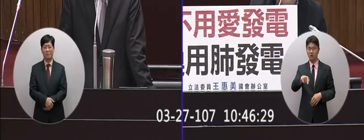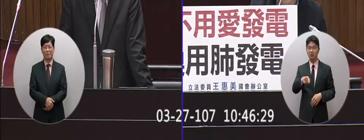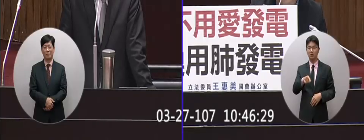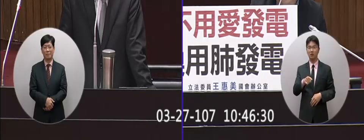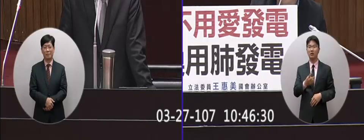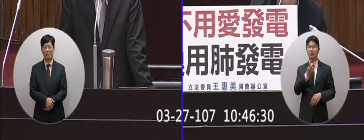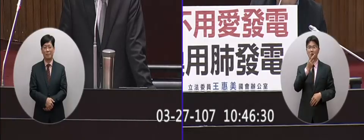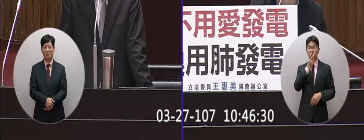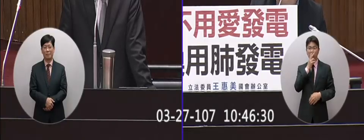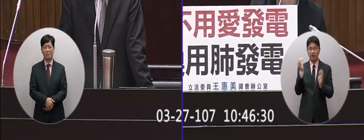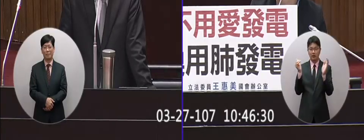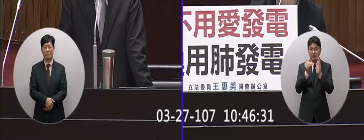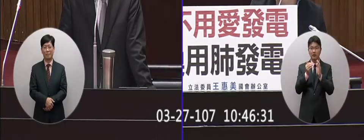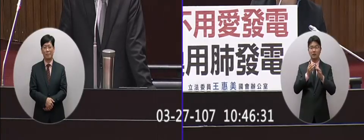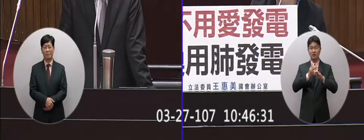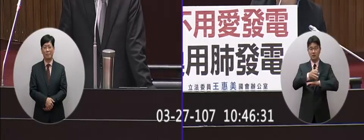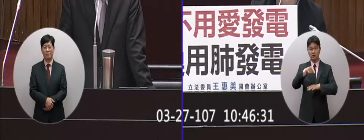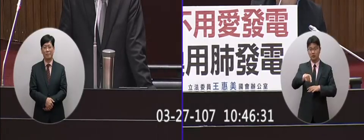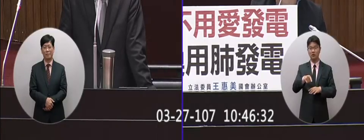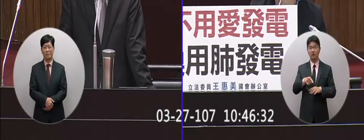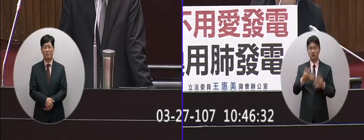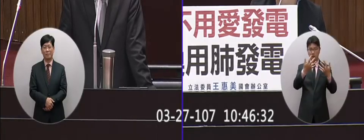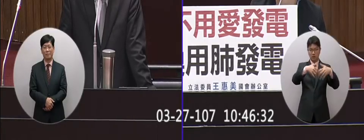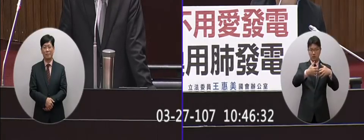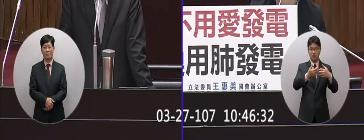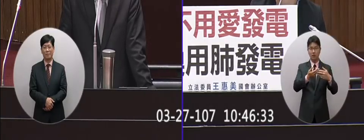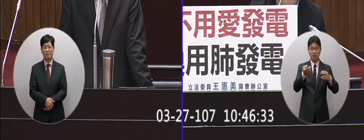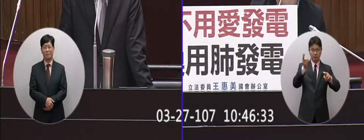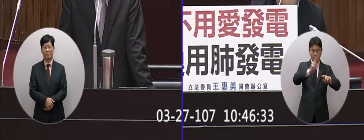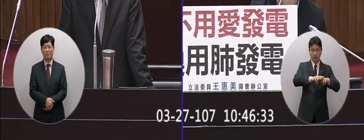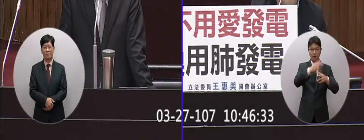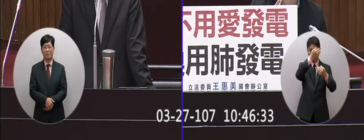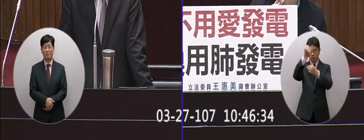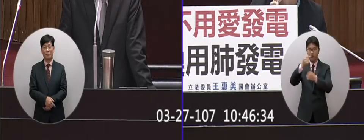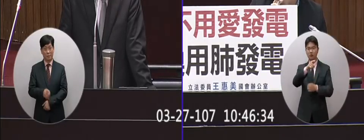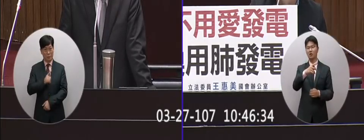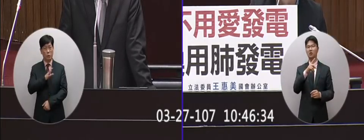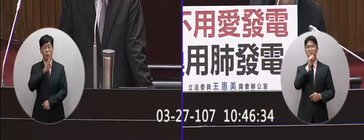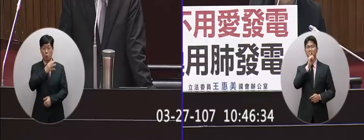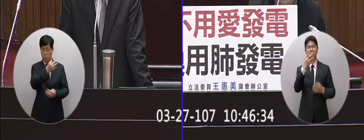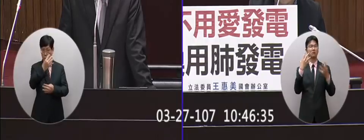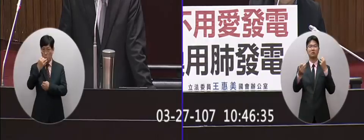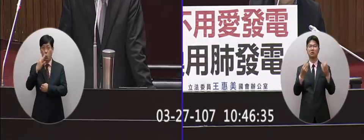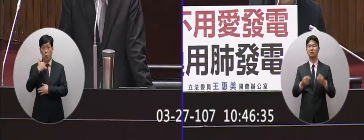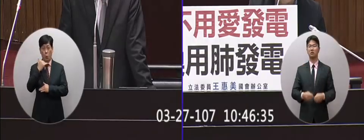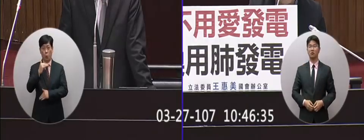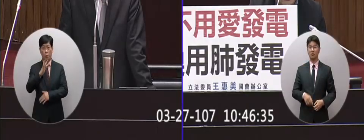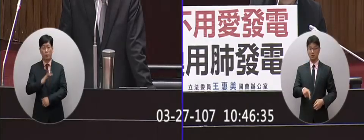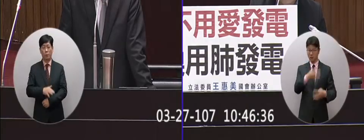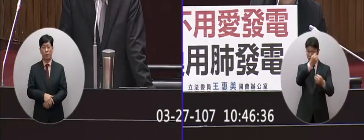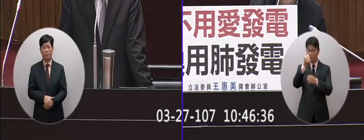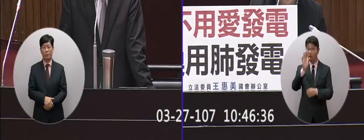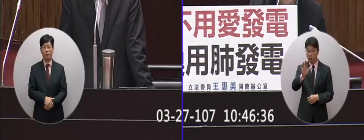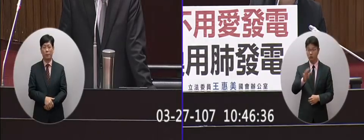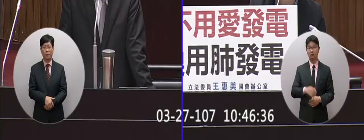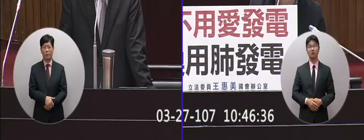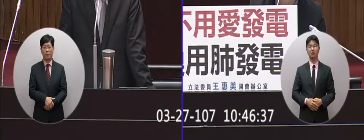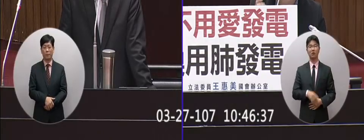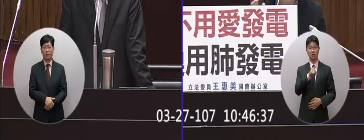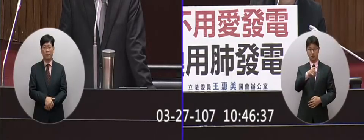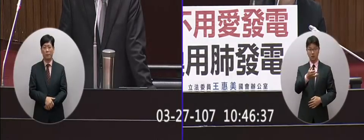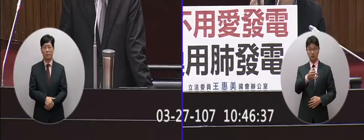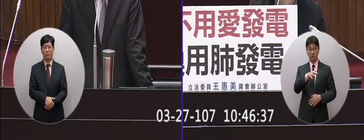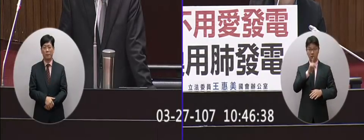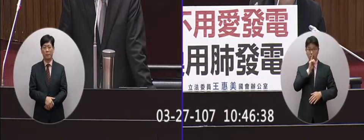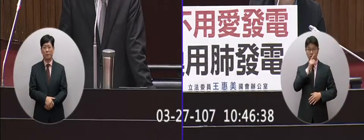的这个机组啊，什么时候除役说不清楚。 其实他有期程呢。 有期程。 对。 好，你说有期